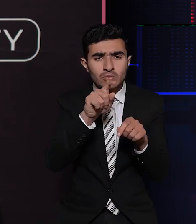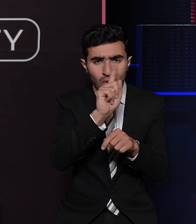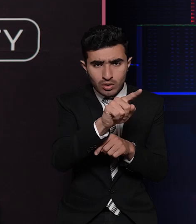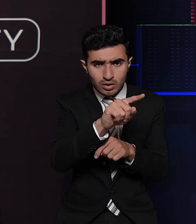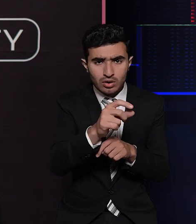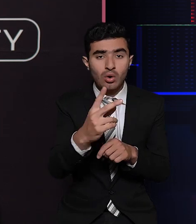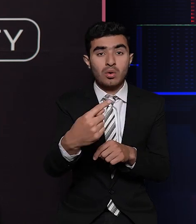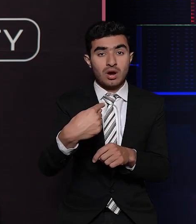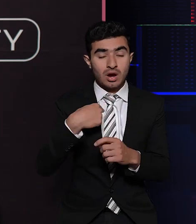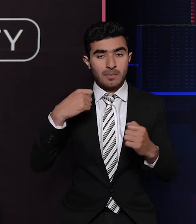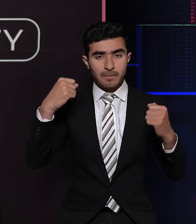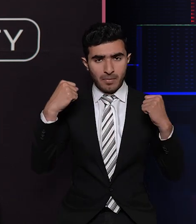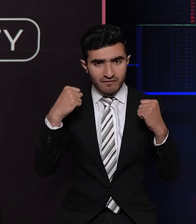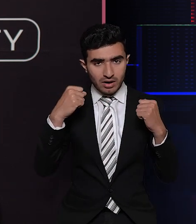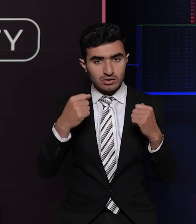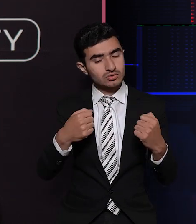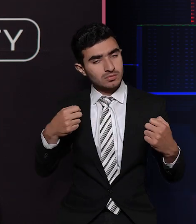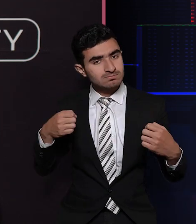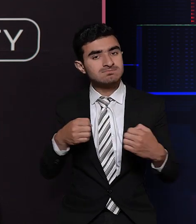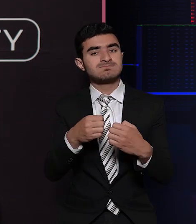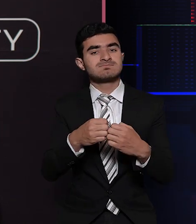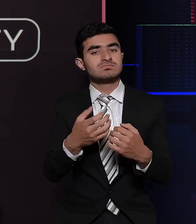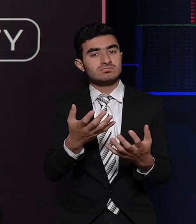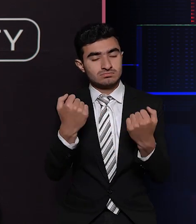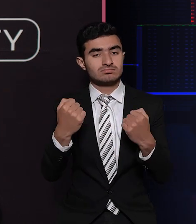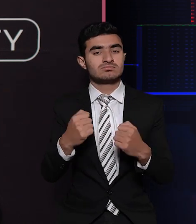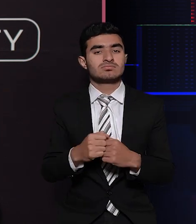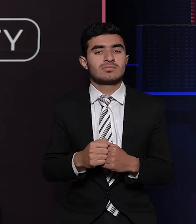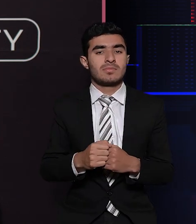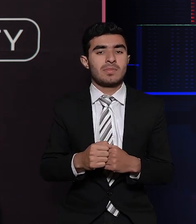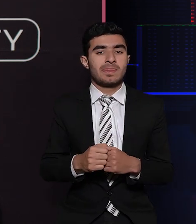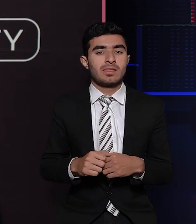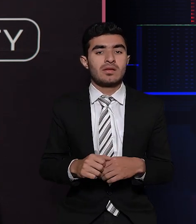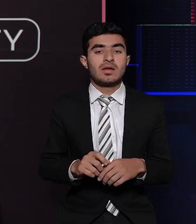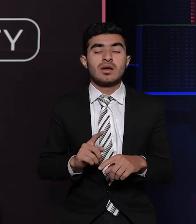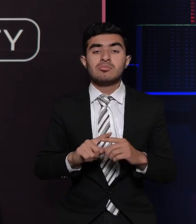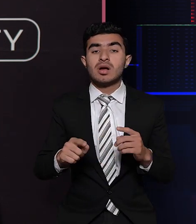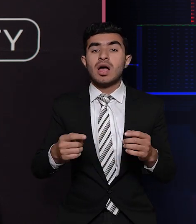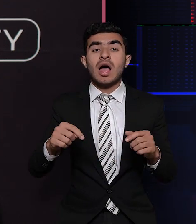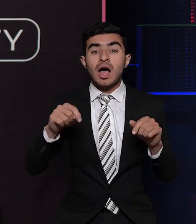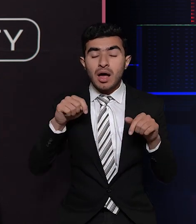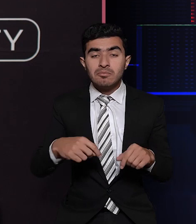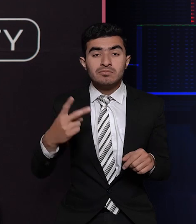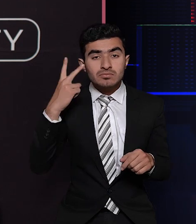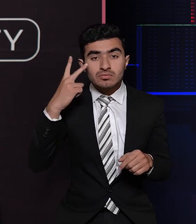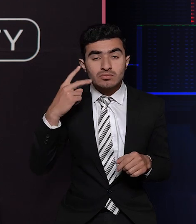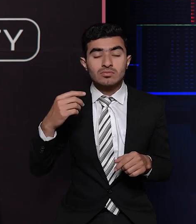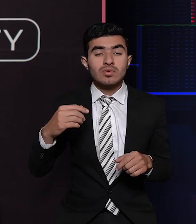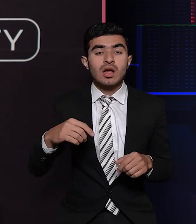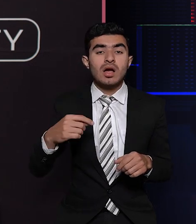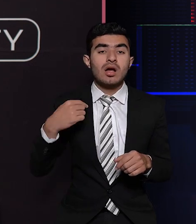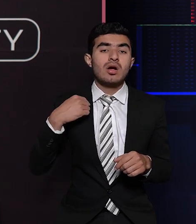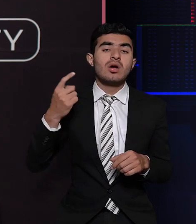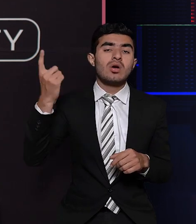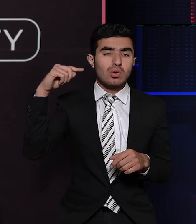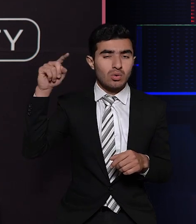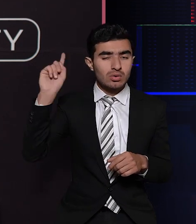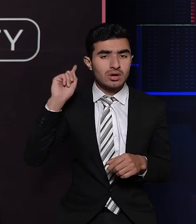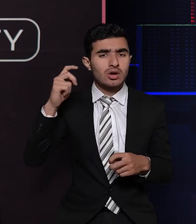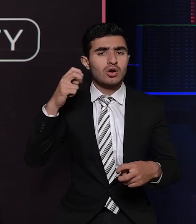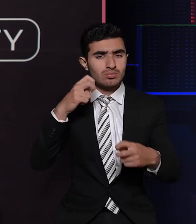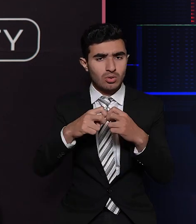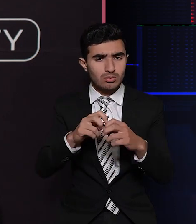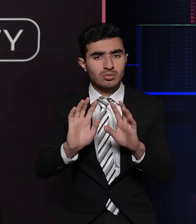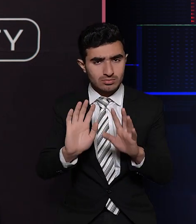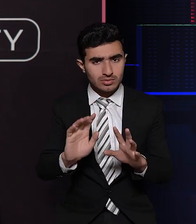اب ہمیں یہ دیکھنا ہے کہ کیا جنگل میں رہنے والے انسان